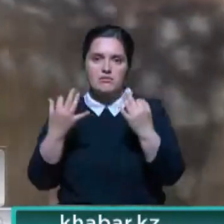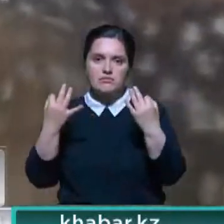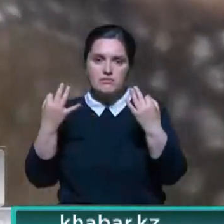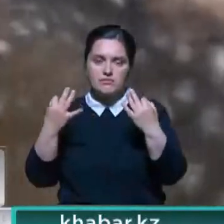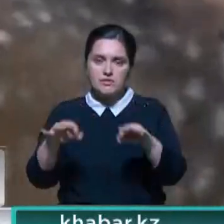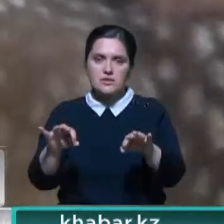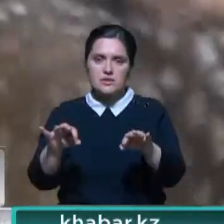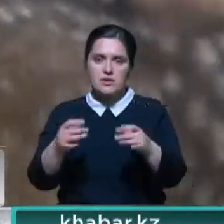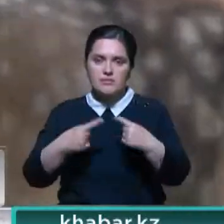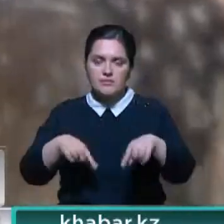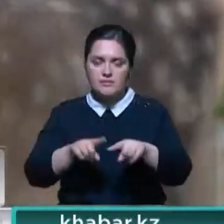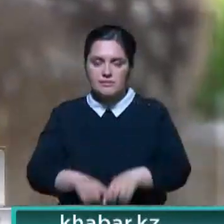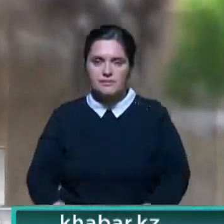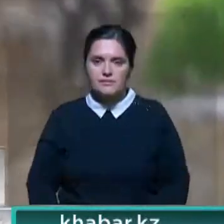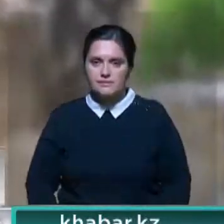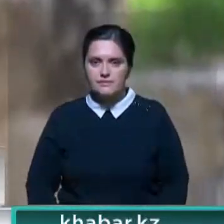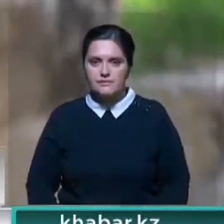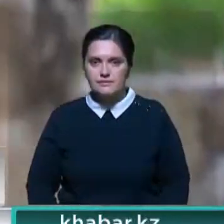его планируют выпустить в заказник.